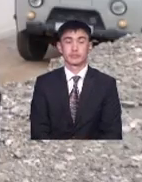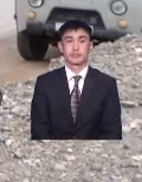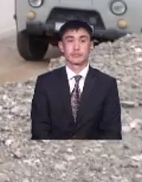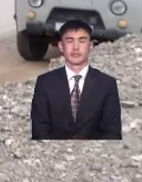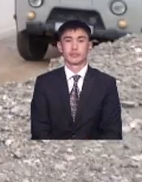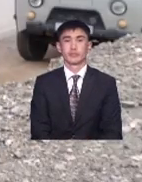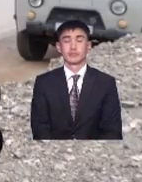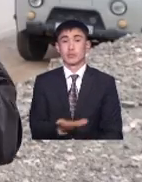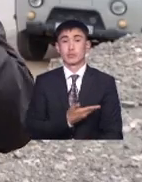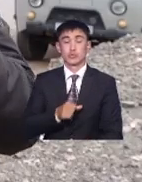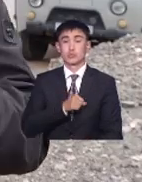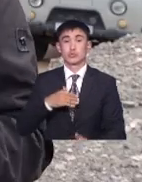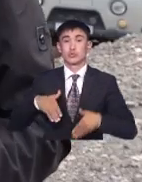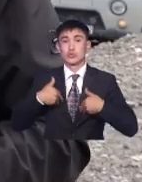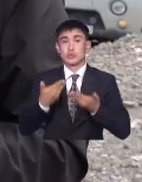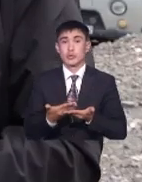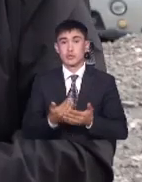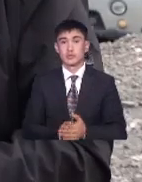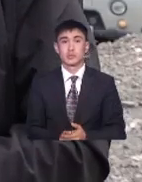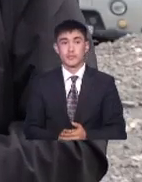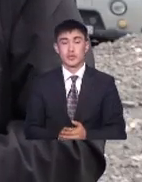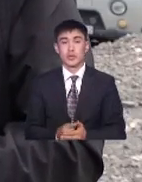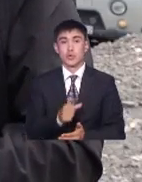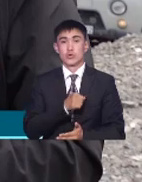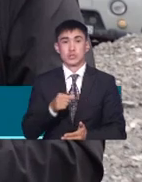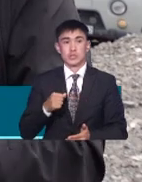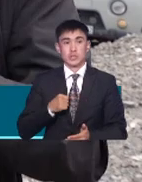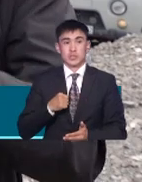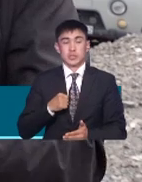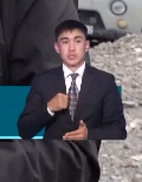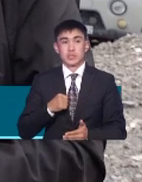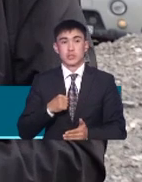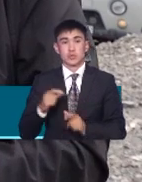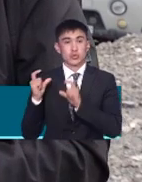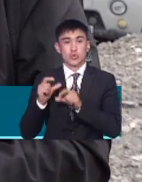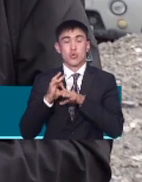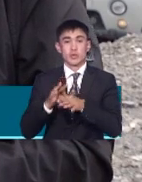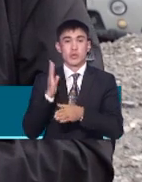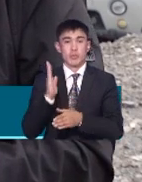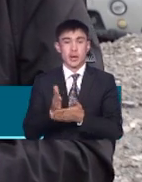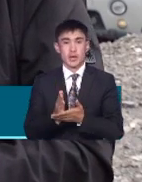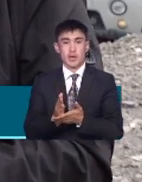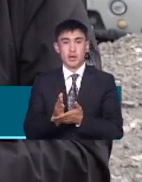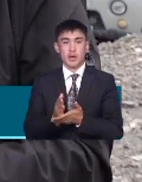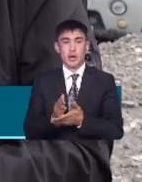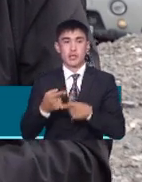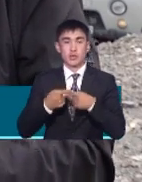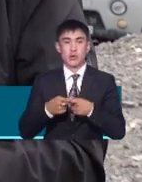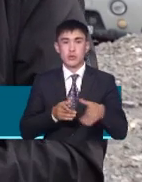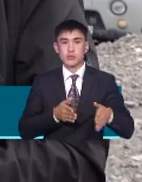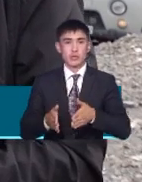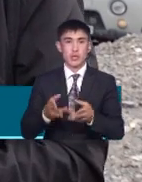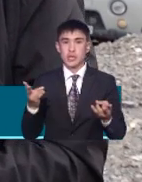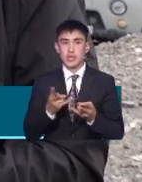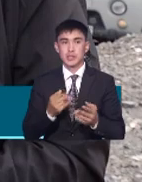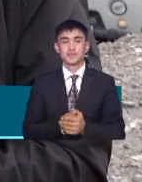беріп жатырмыз. Мысалы жаңағы жеке өздерінің жаңағы осы жүк көліктері жүретін технологиялық жолдар болу керек